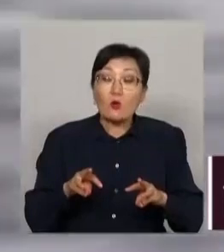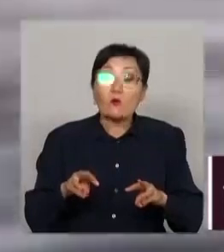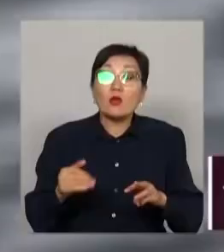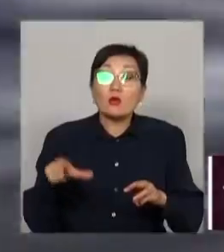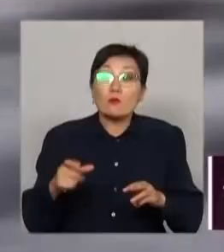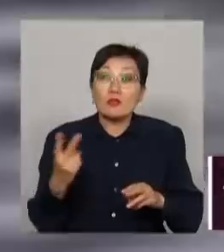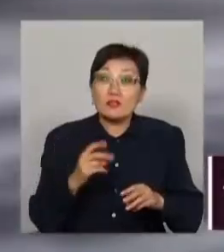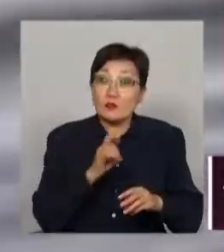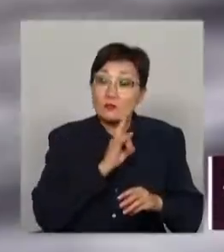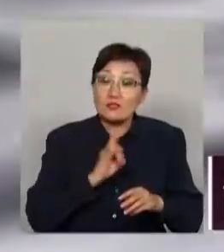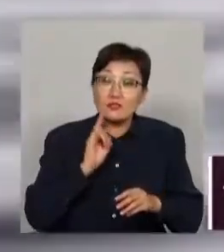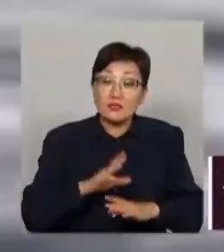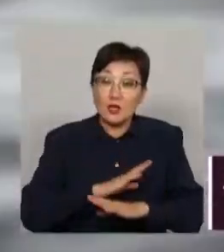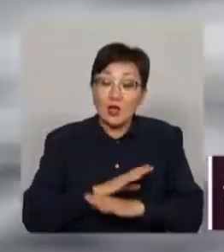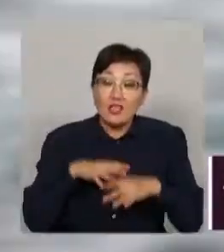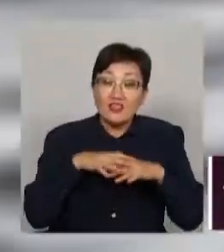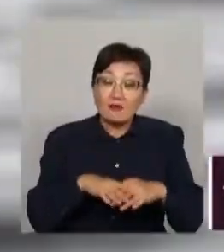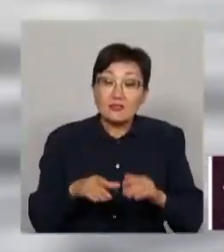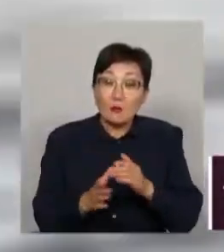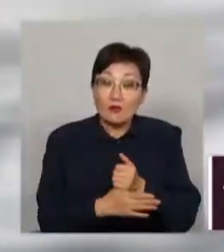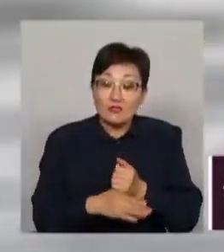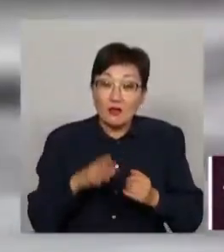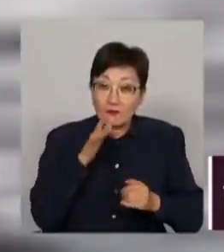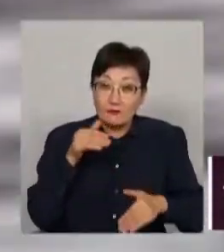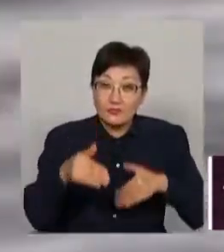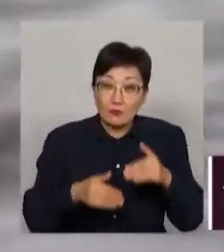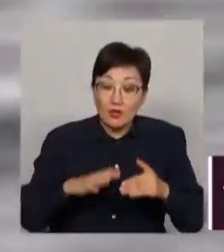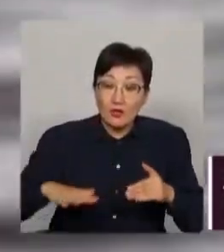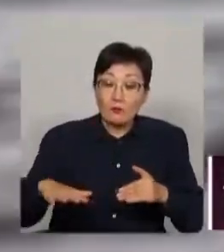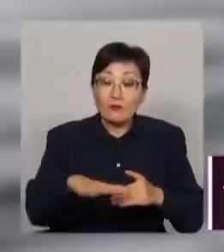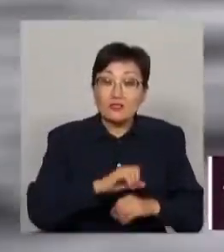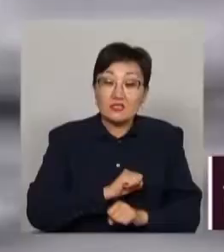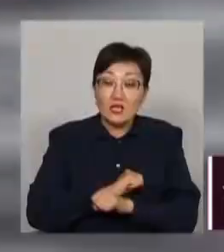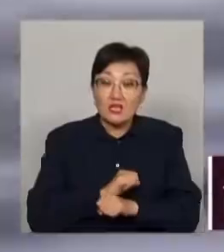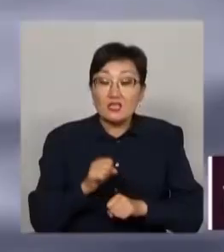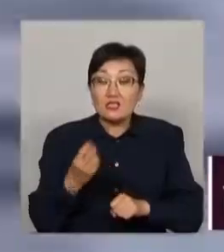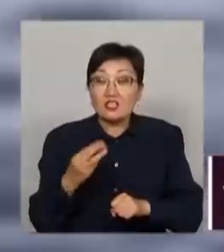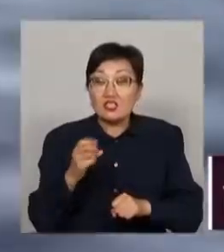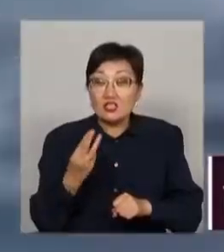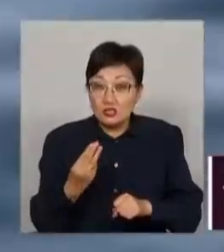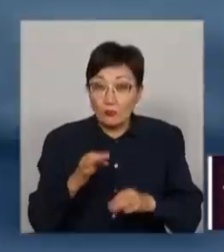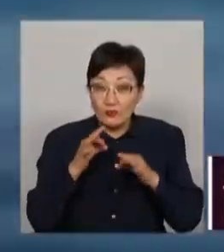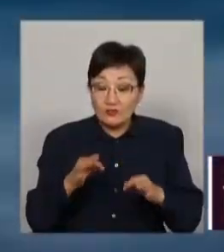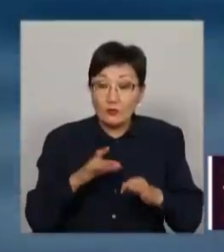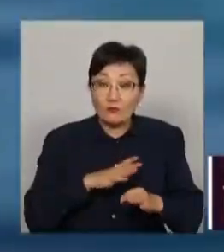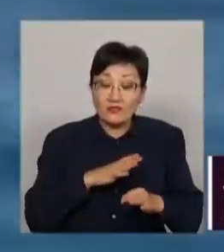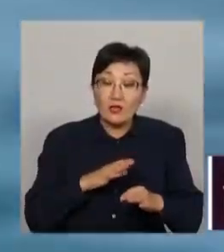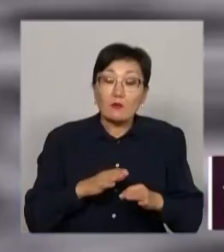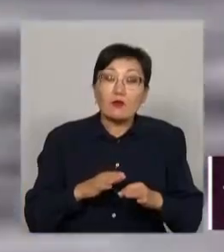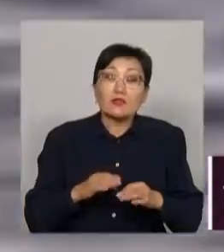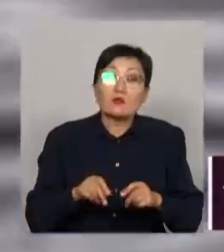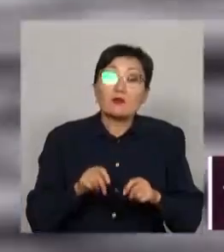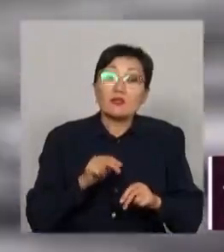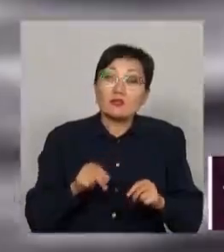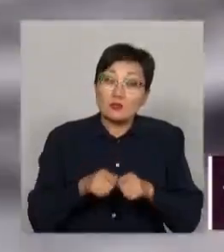обе туристки погибли от нападения акулы во время плавания в районе курорта Сахли-Хашиш. Он отметил, что была сформирована